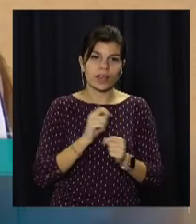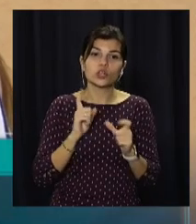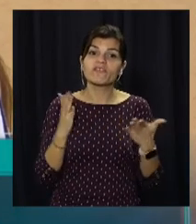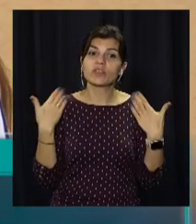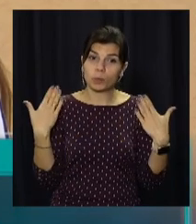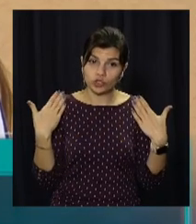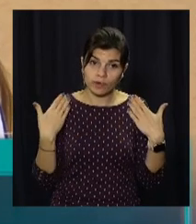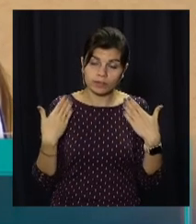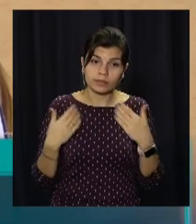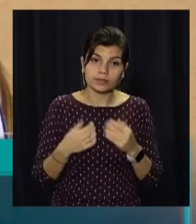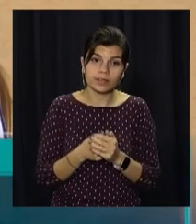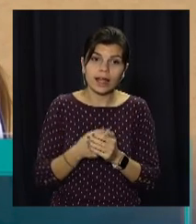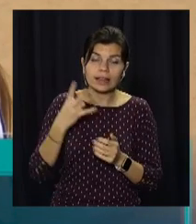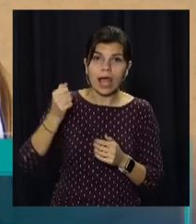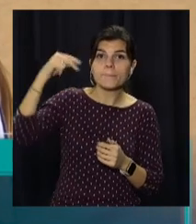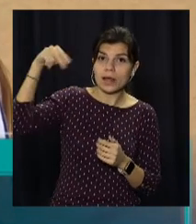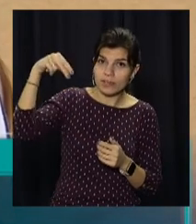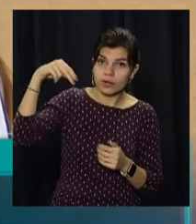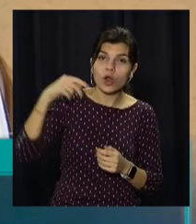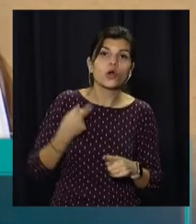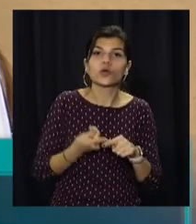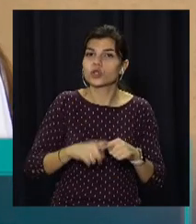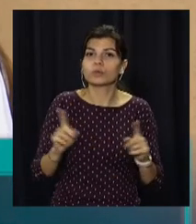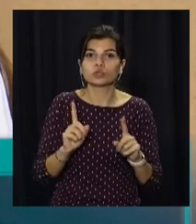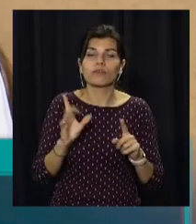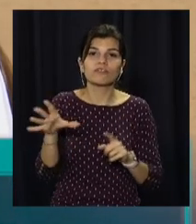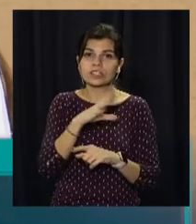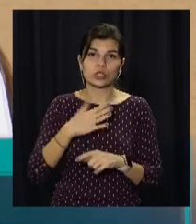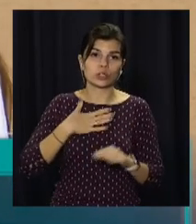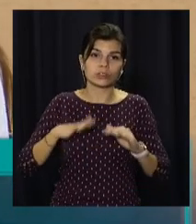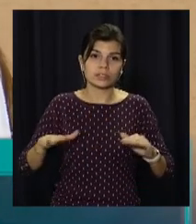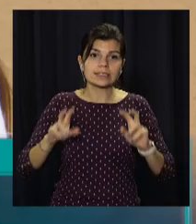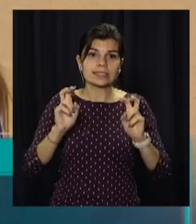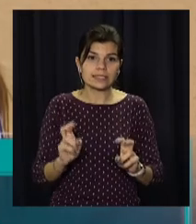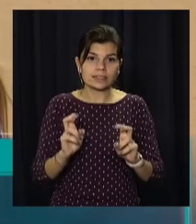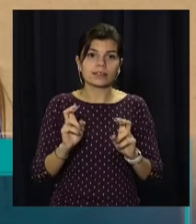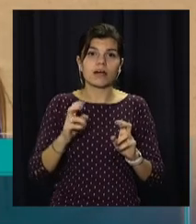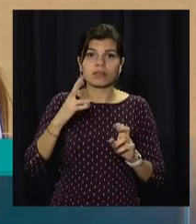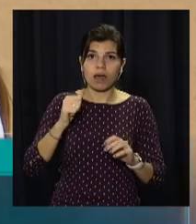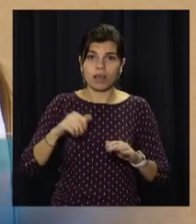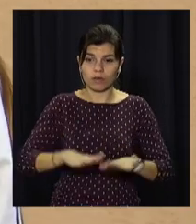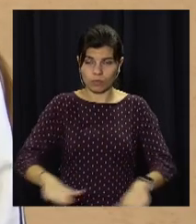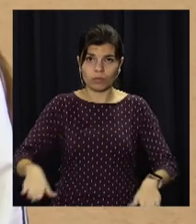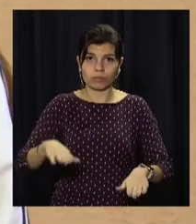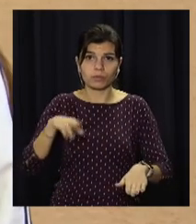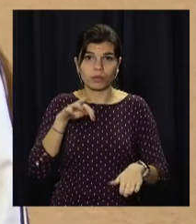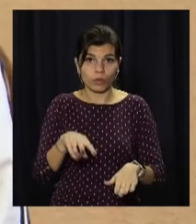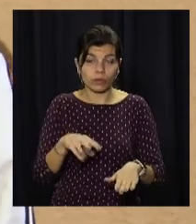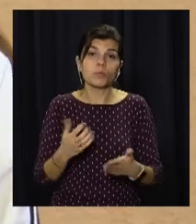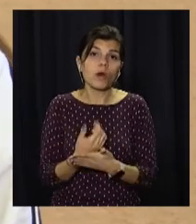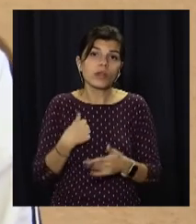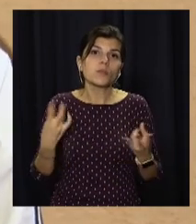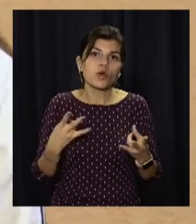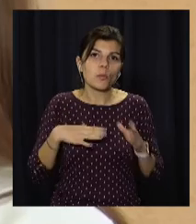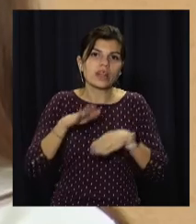відпочивати на перервах, тому що наші всі діти, вони сидять на підлозі. Ось, і тому нам потрібні